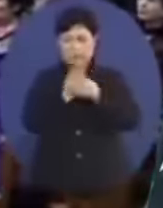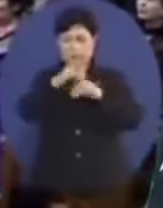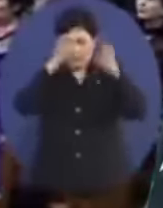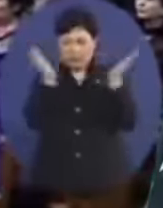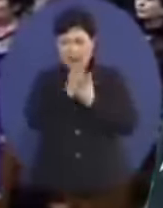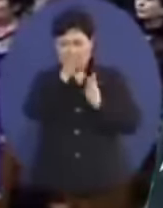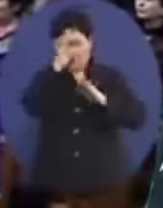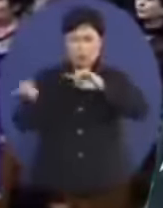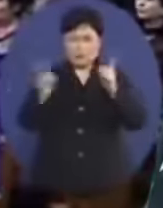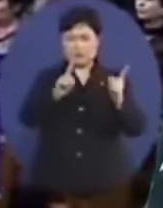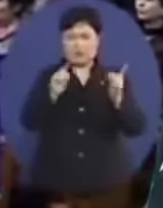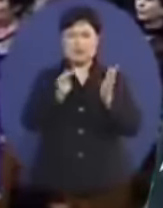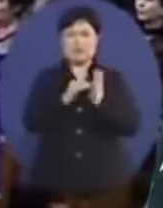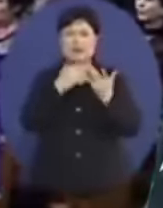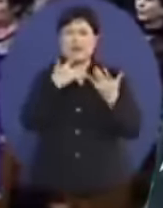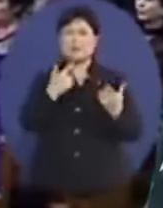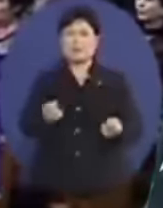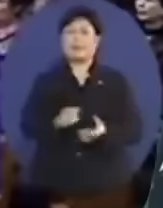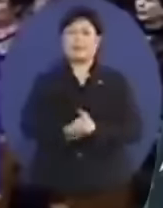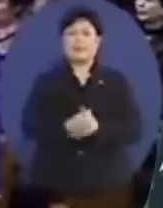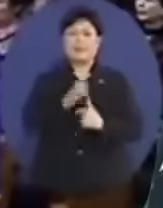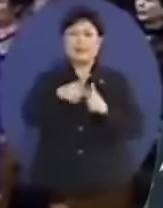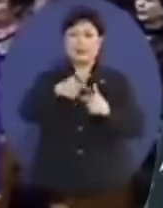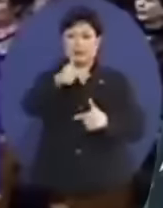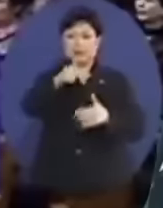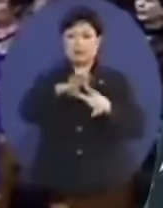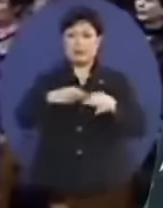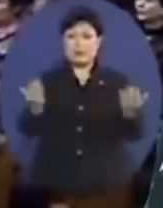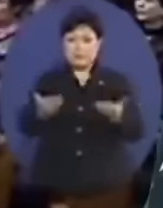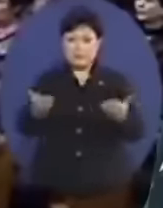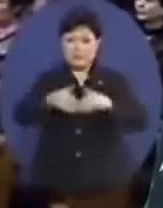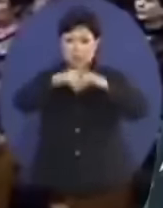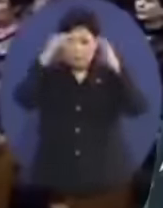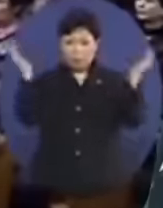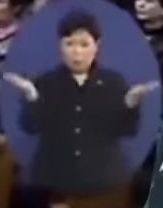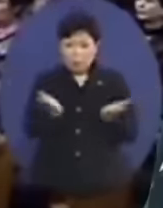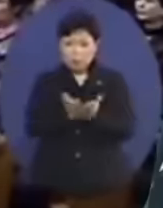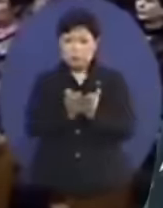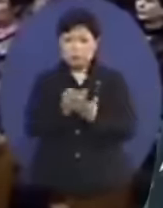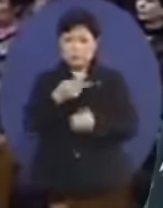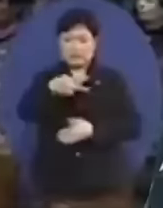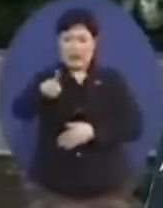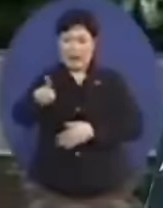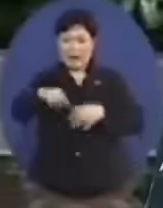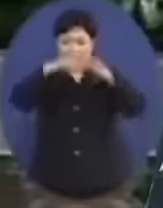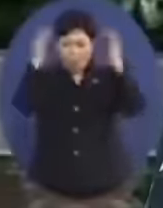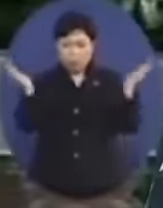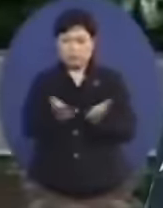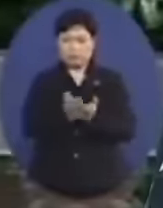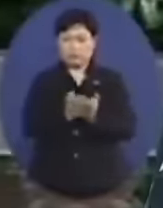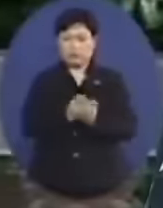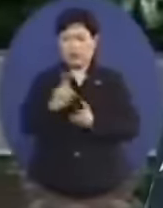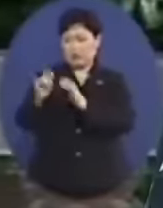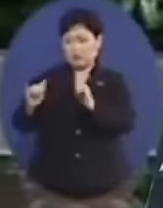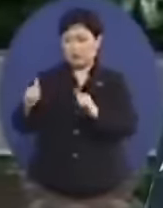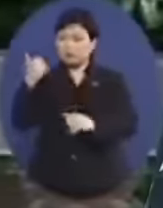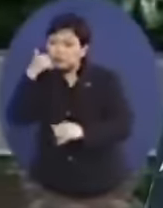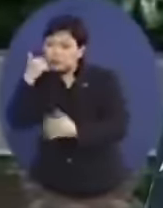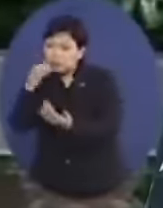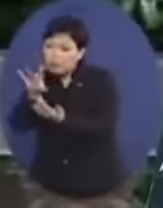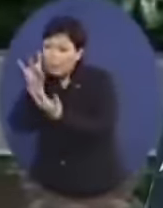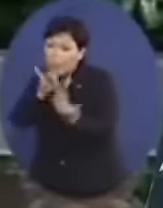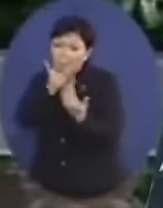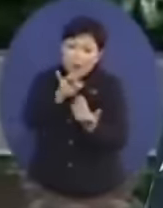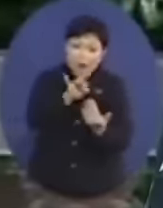다 고치시니 아멘 예수님의 사역에는 다 붙어 있습니다 어떤 사람은 고치고 어 사람은 안